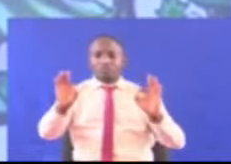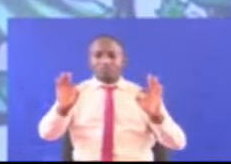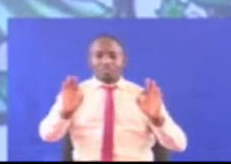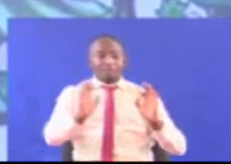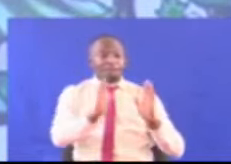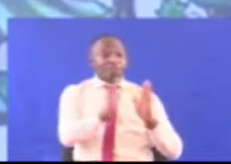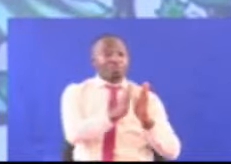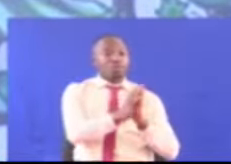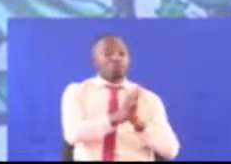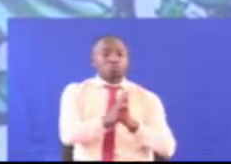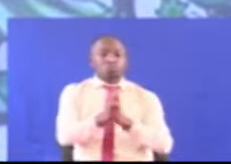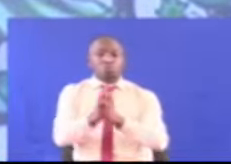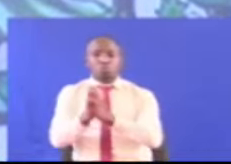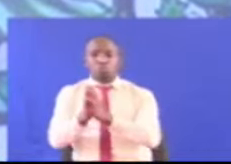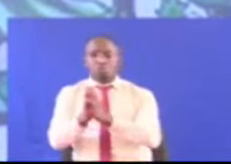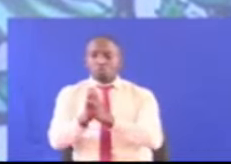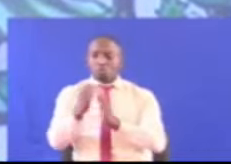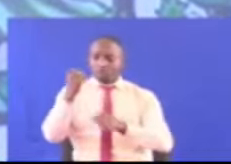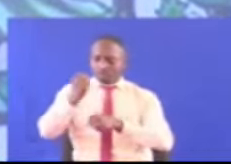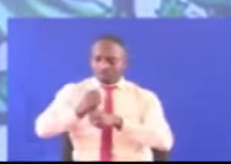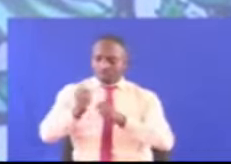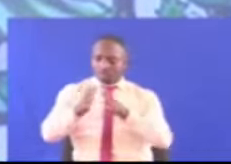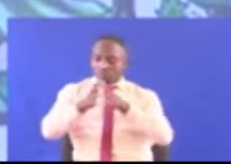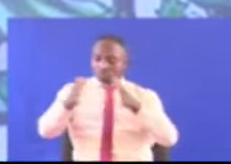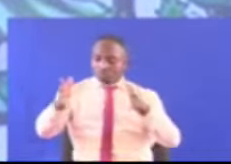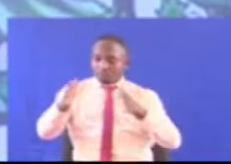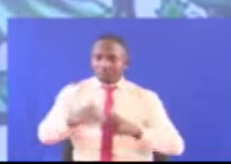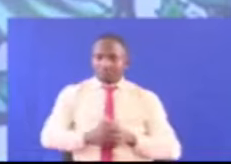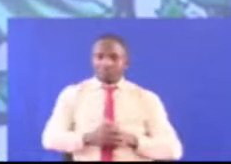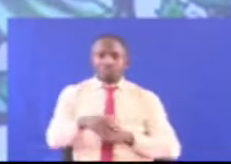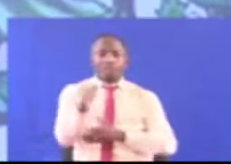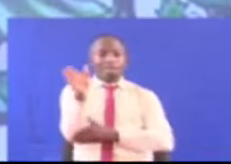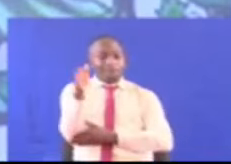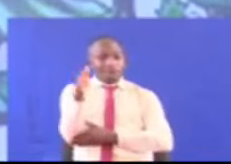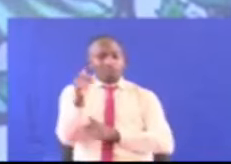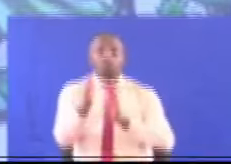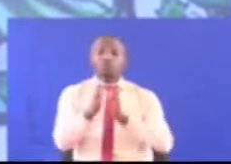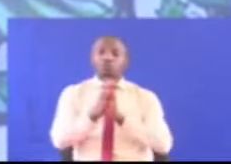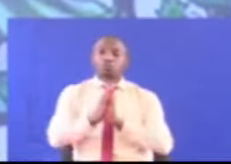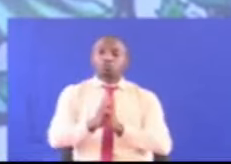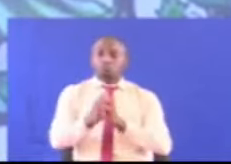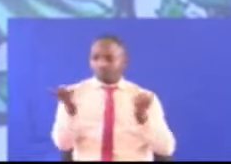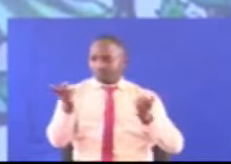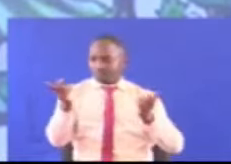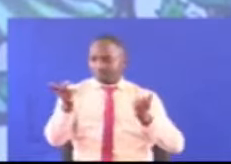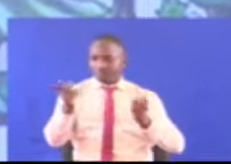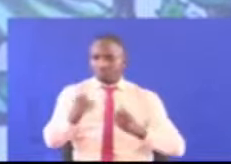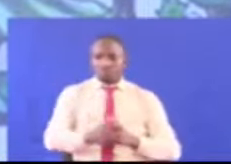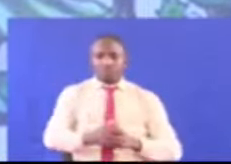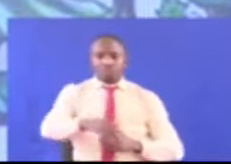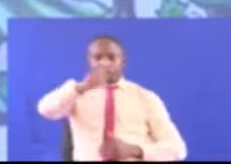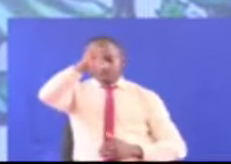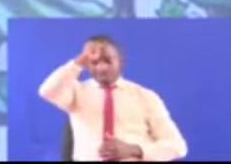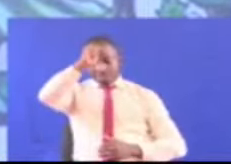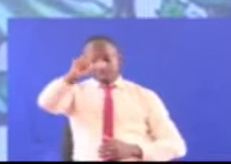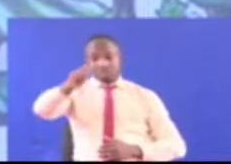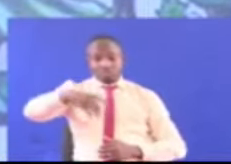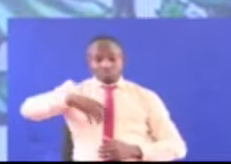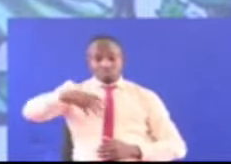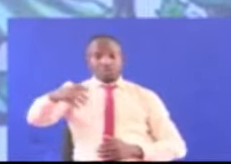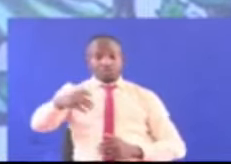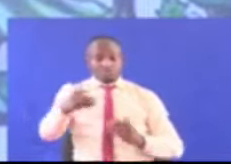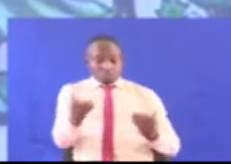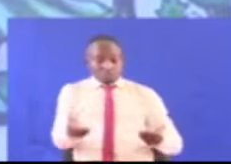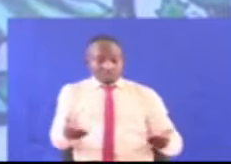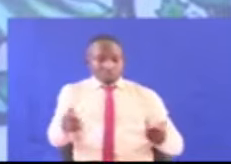sana sana sana kwa kazi hii kubwa aliyoifanya. Na pia balozi tunakushukuru sana. Mheshimiwa Waziri wa sasa wa